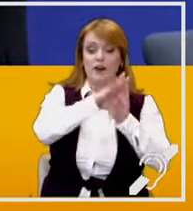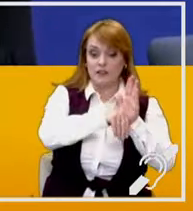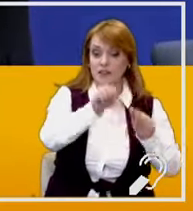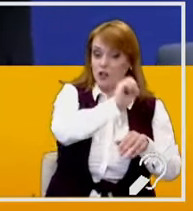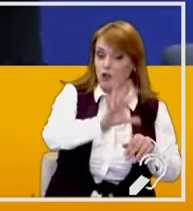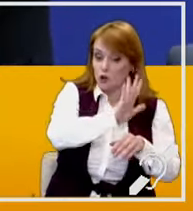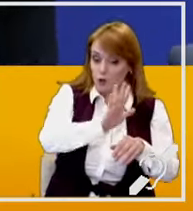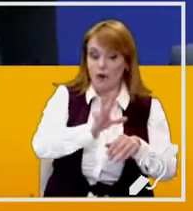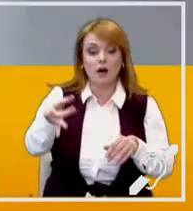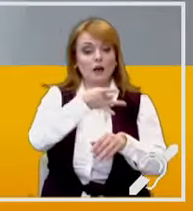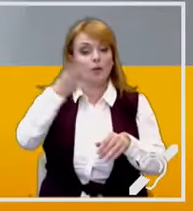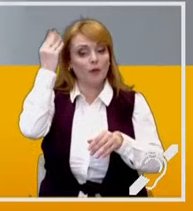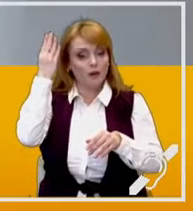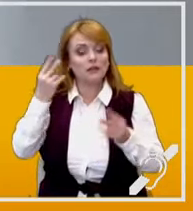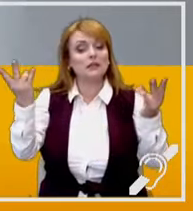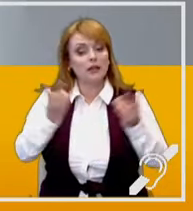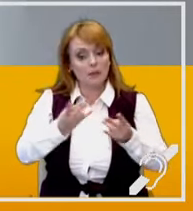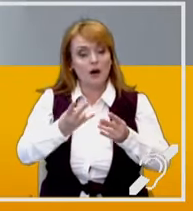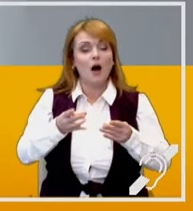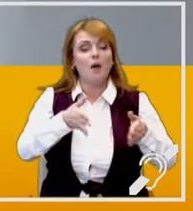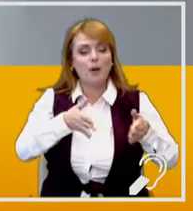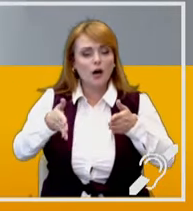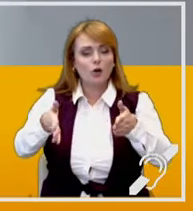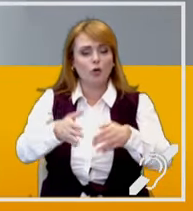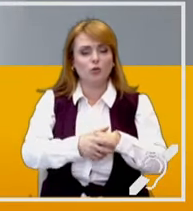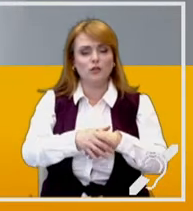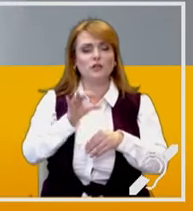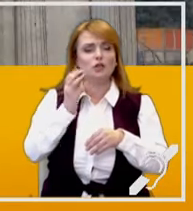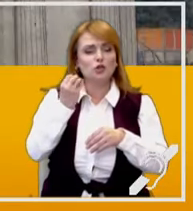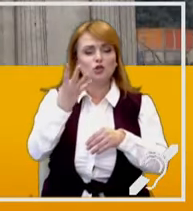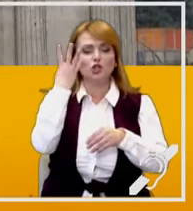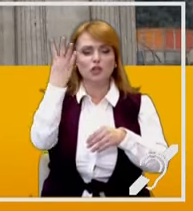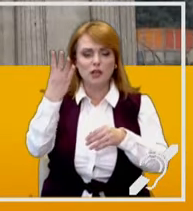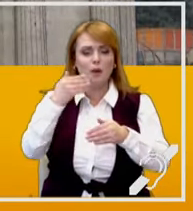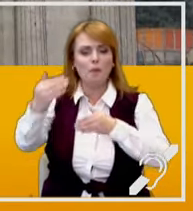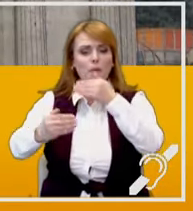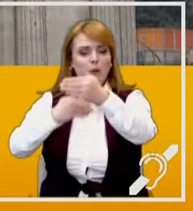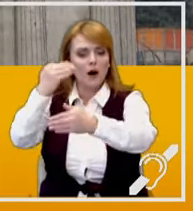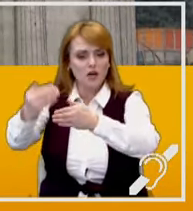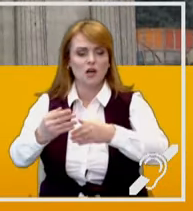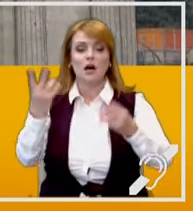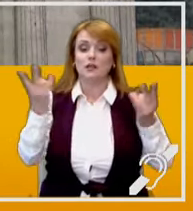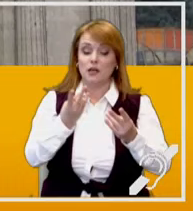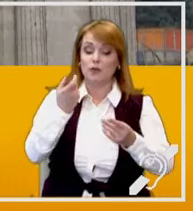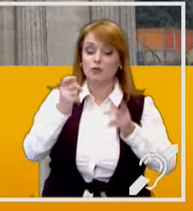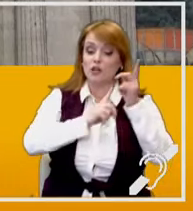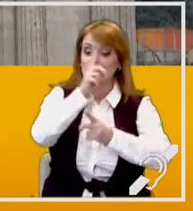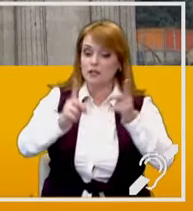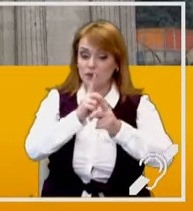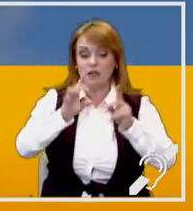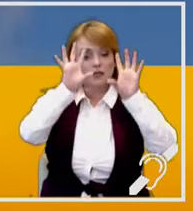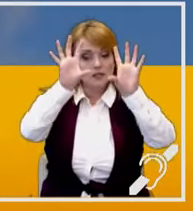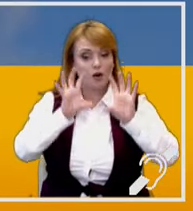Uniunea Europeană, Republica Moldova trebuie să parcurgă încă 4 pași. Trebuie implementată legislația și standardele UE în toate